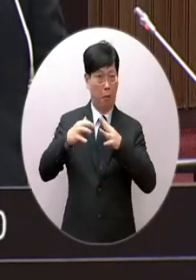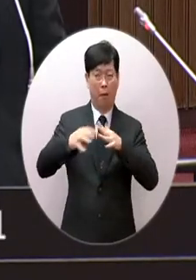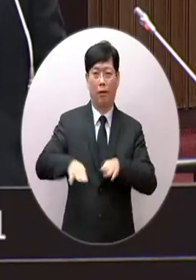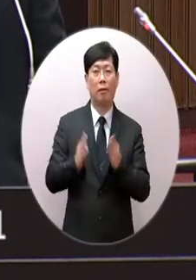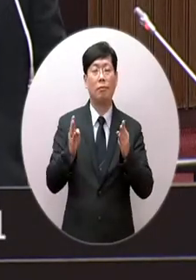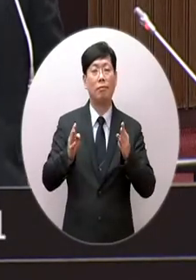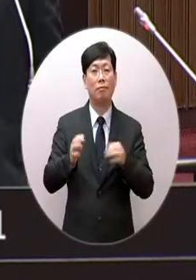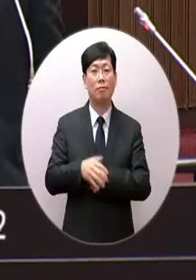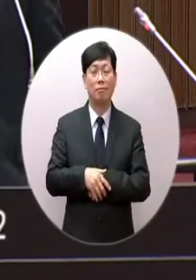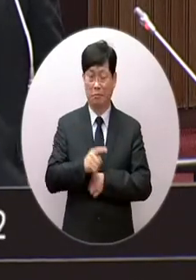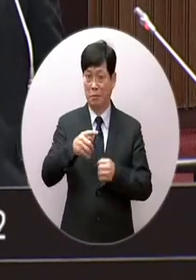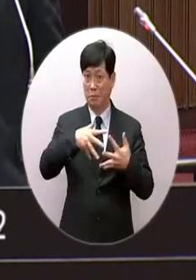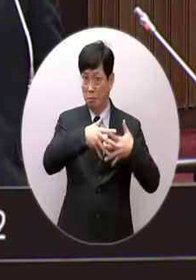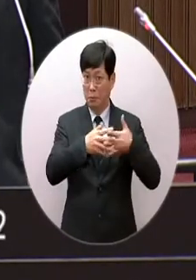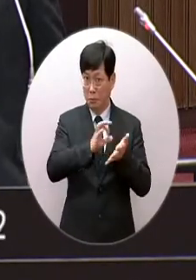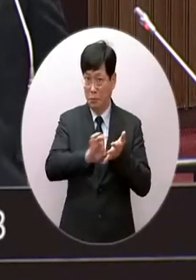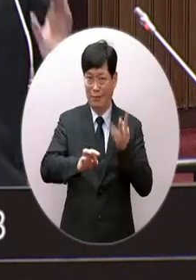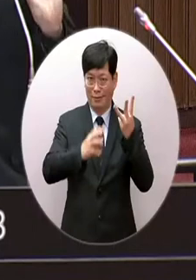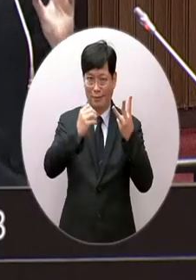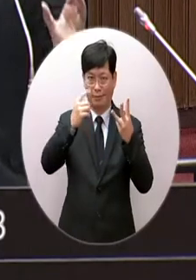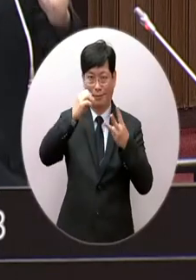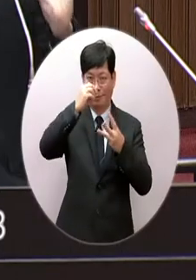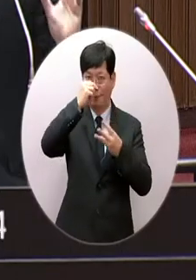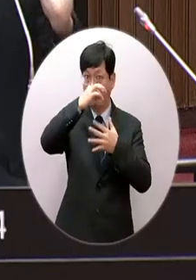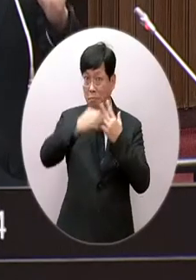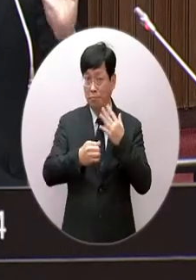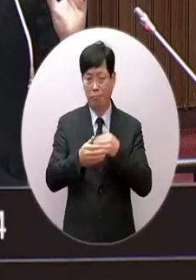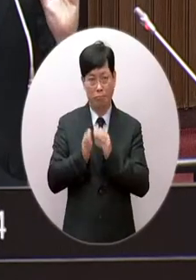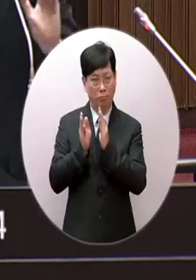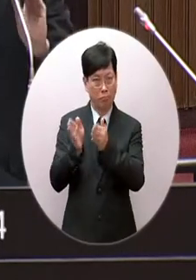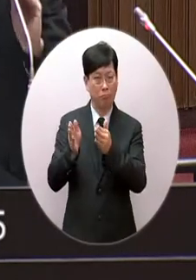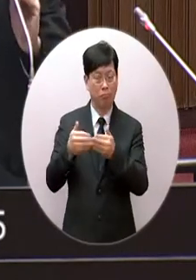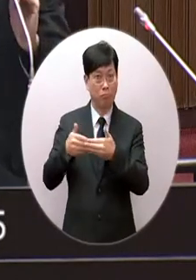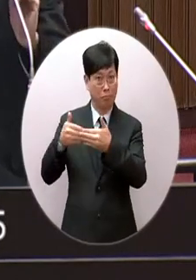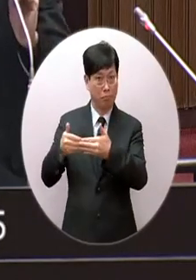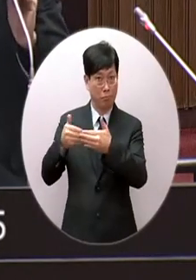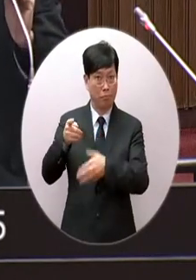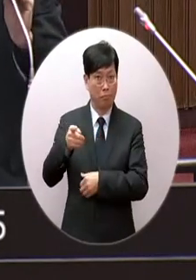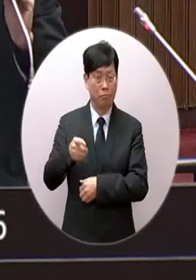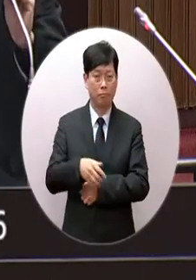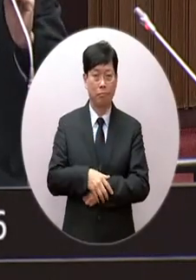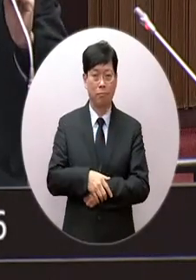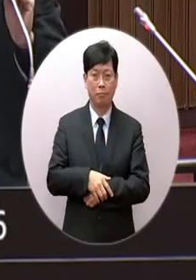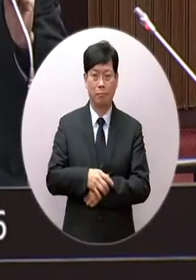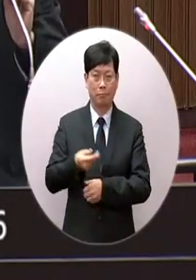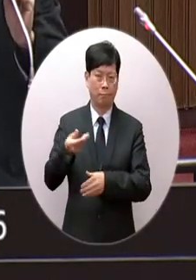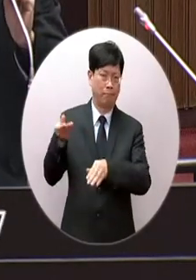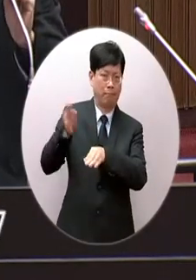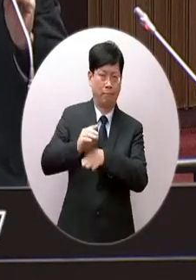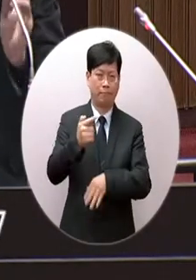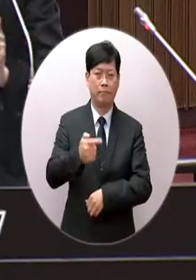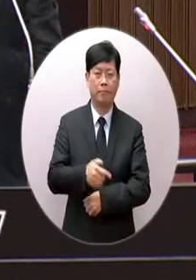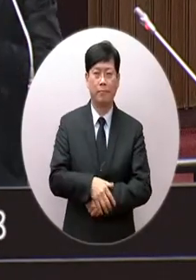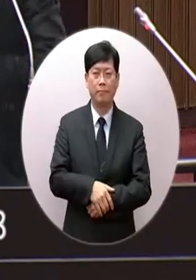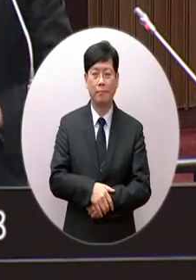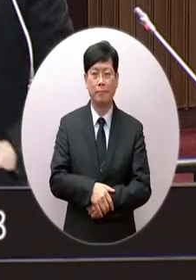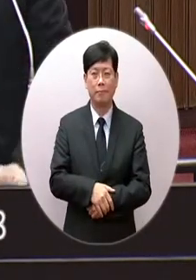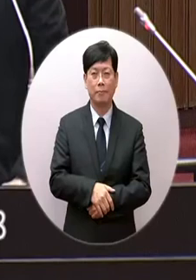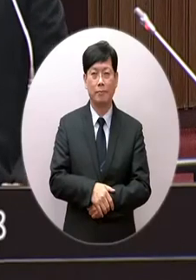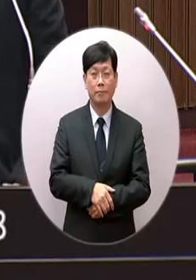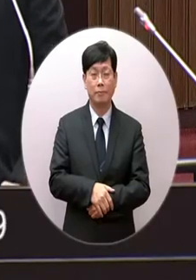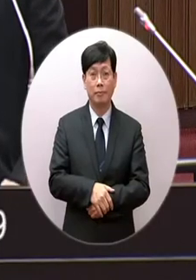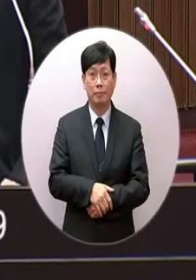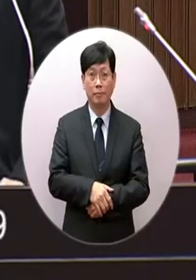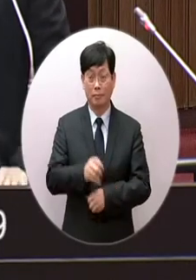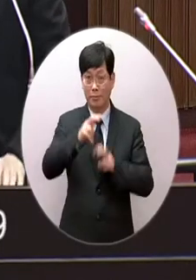国寄出301的条款呢，开始对中国大陆课重税。郑